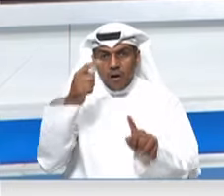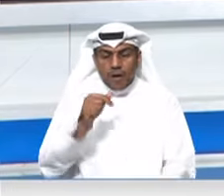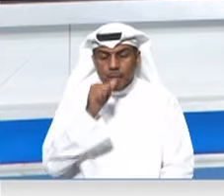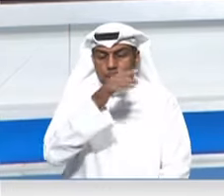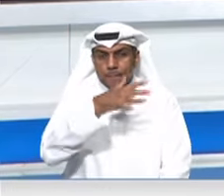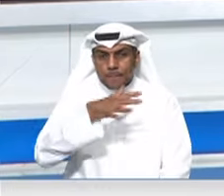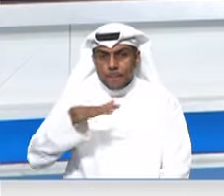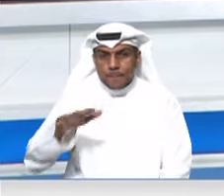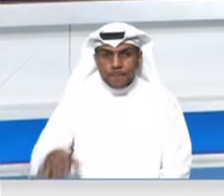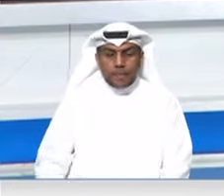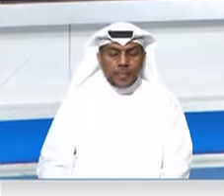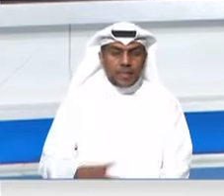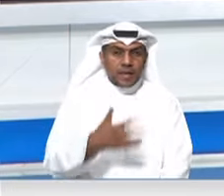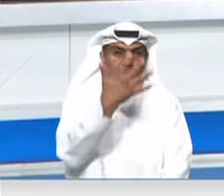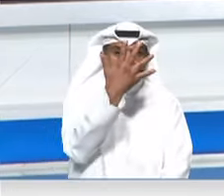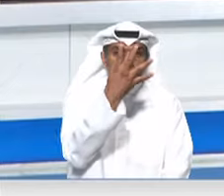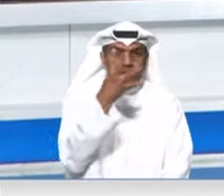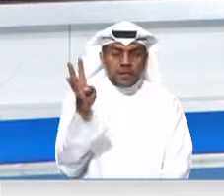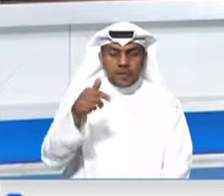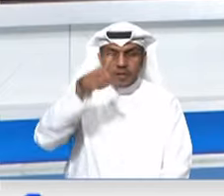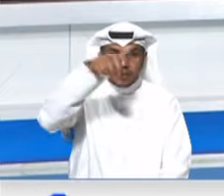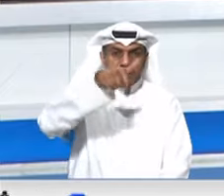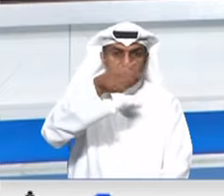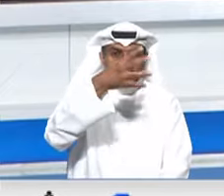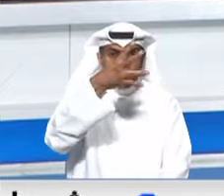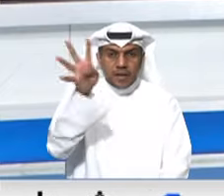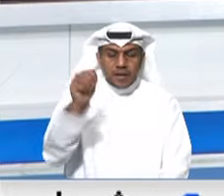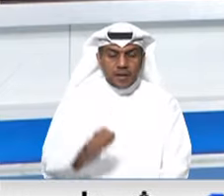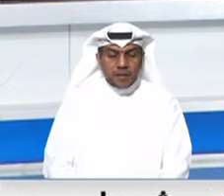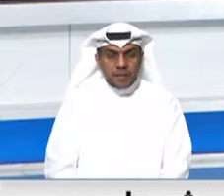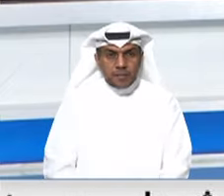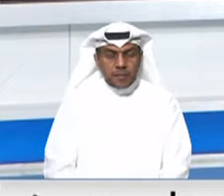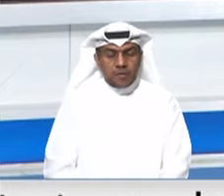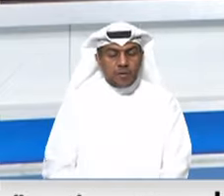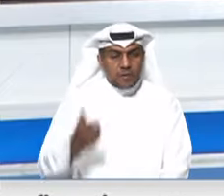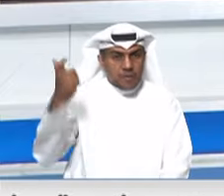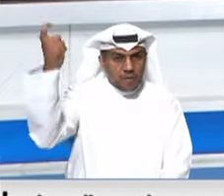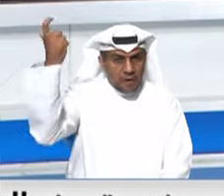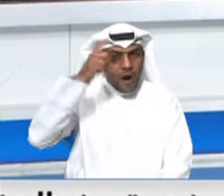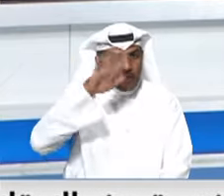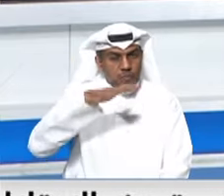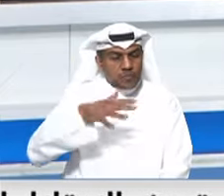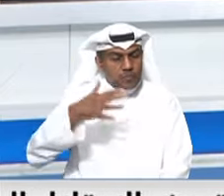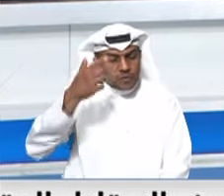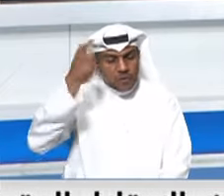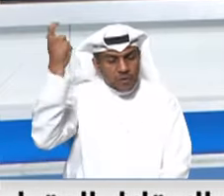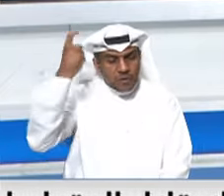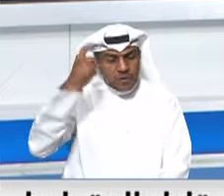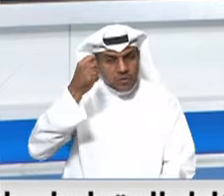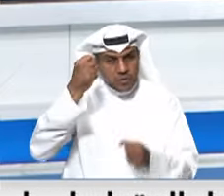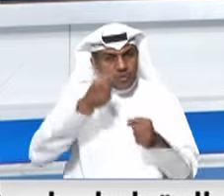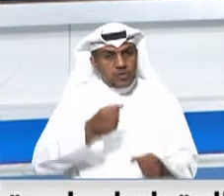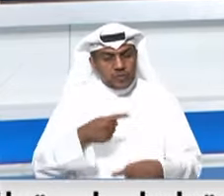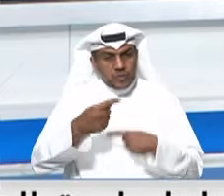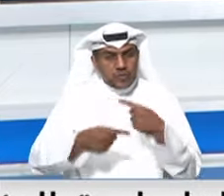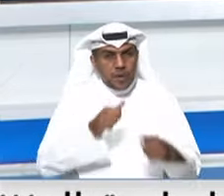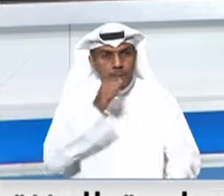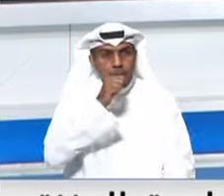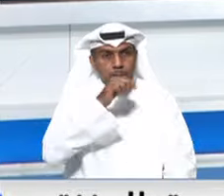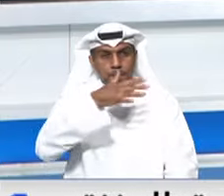الجنوبيه فتتراوح ما بين ال 45 الى 46 درجه مئويه الاجواء الحاره راح تستمر ويانا خلال الايام القادمه البحر